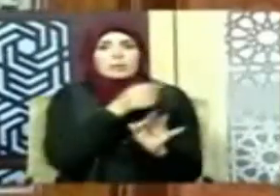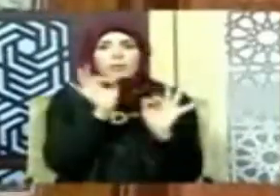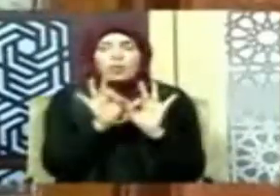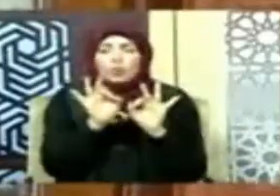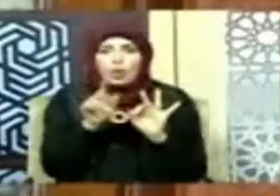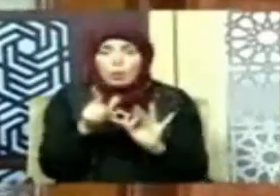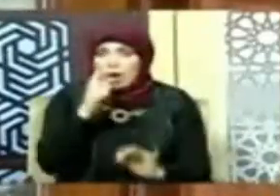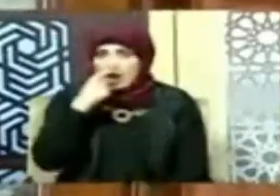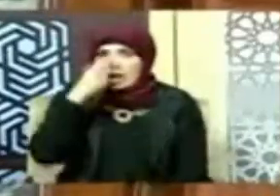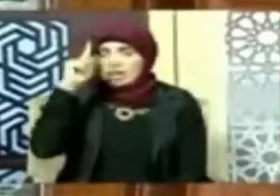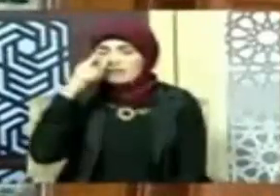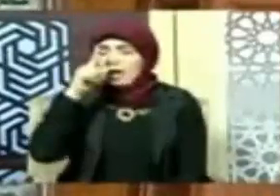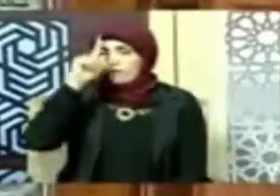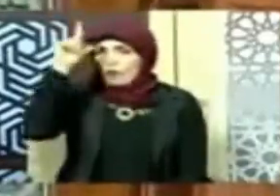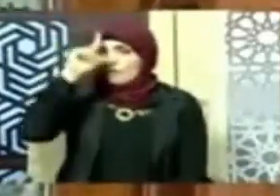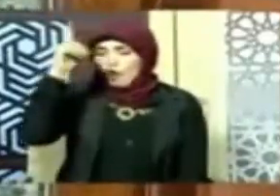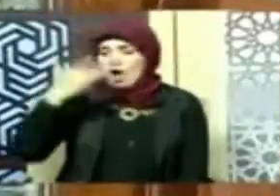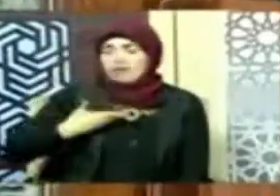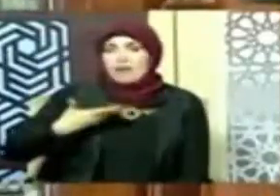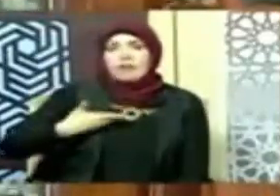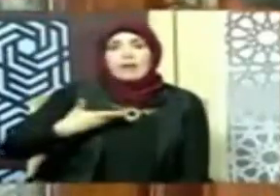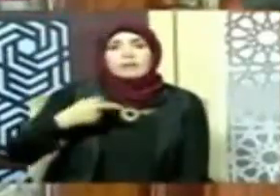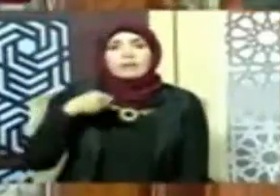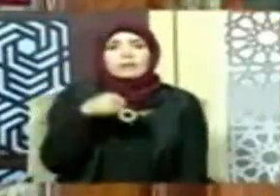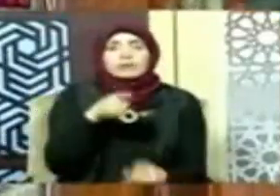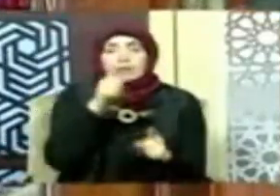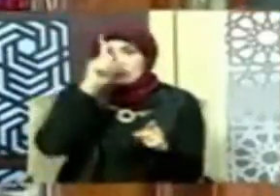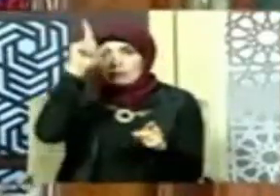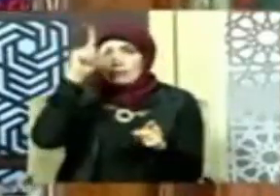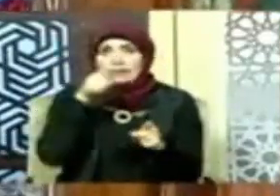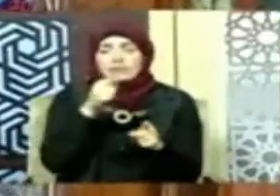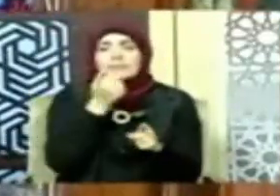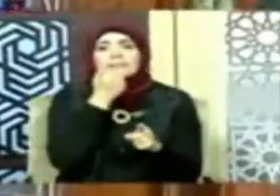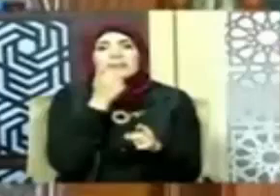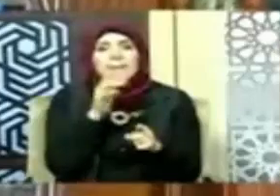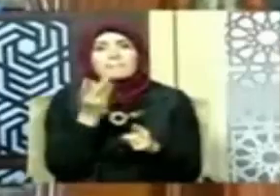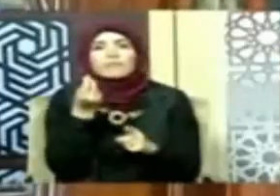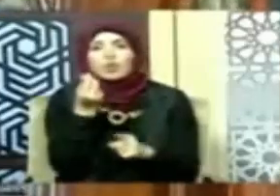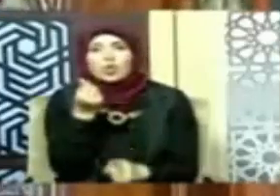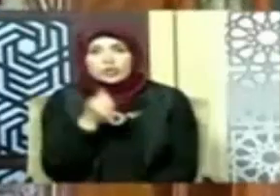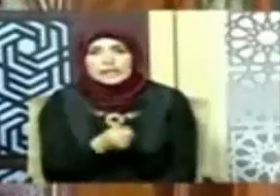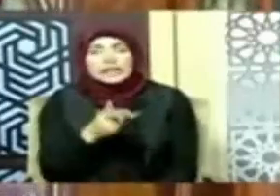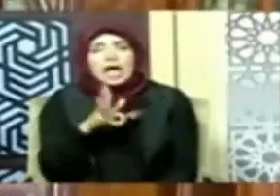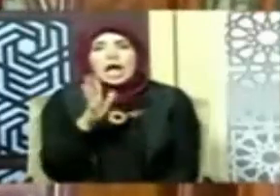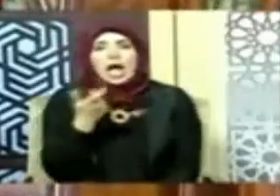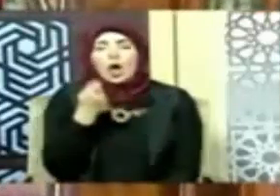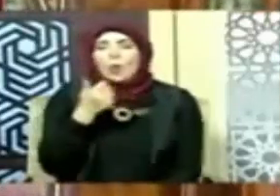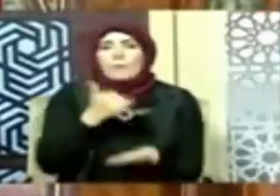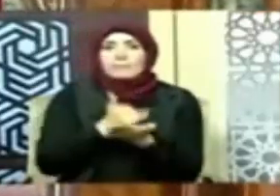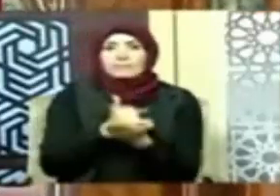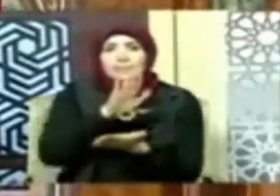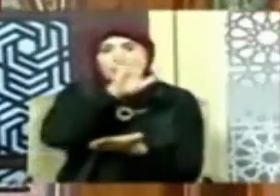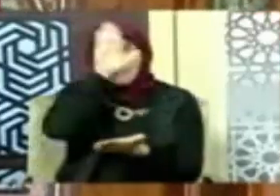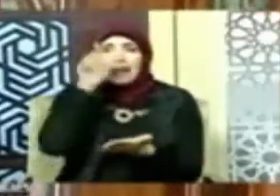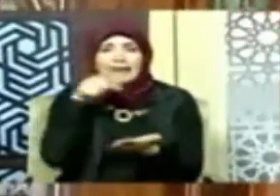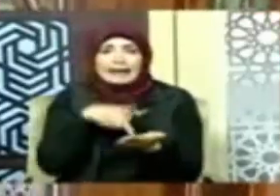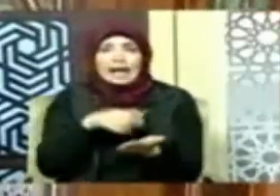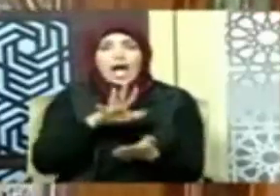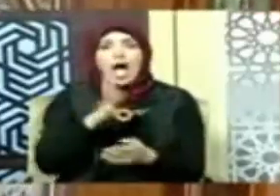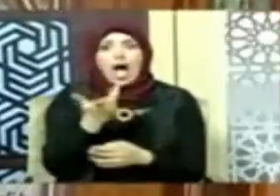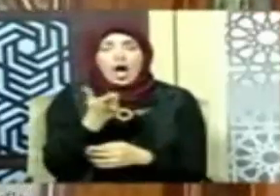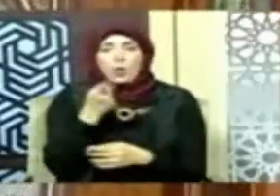والاستعلاء قد يكون بسبب المال أو الجاه أو